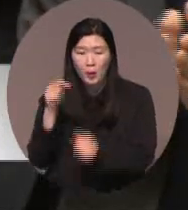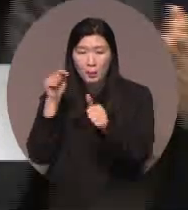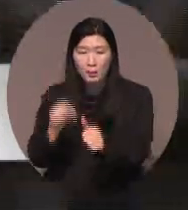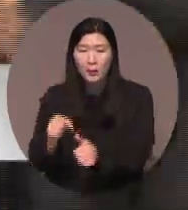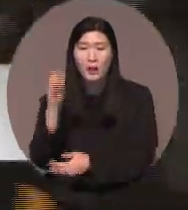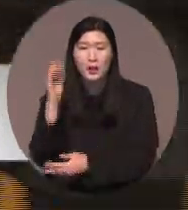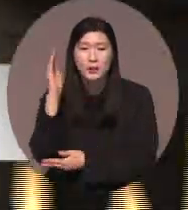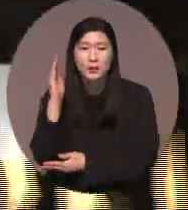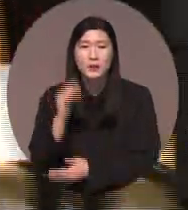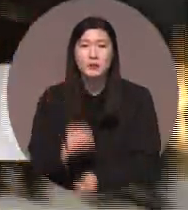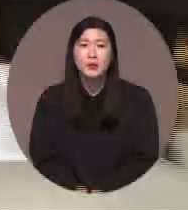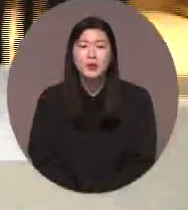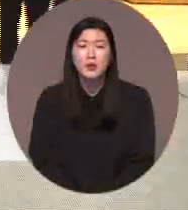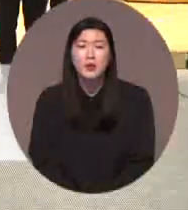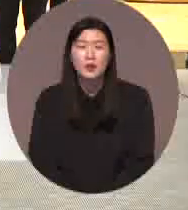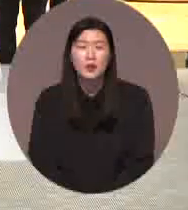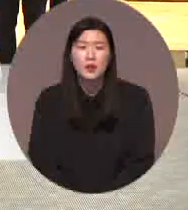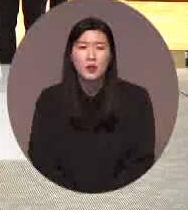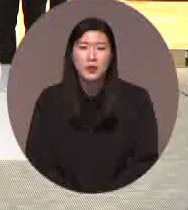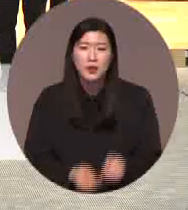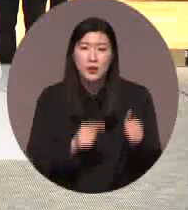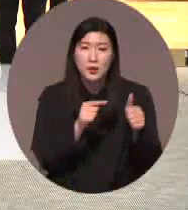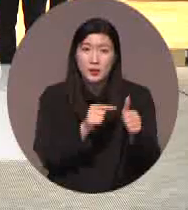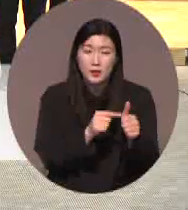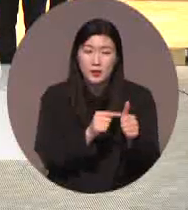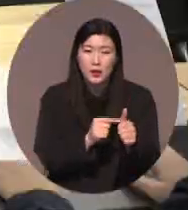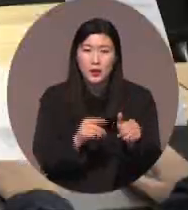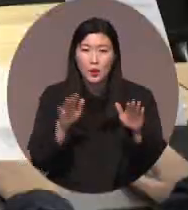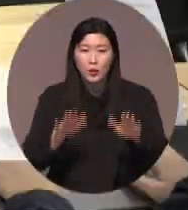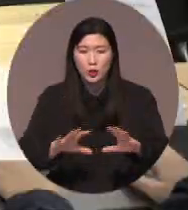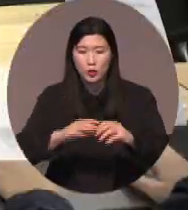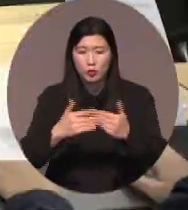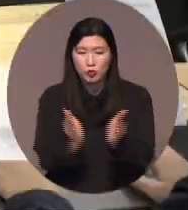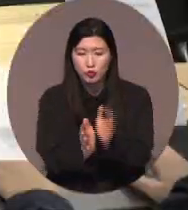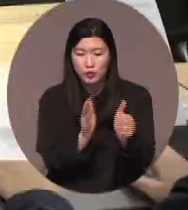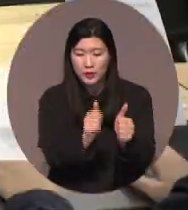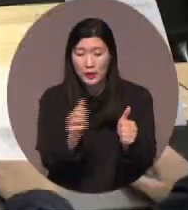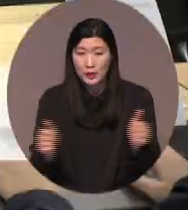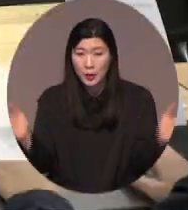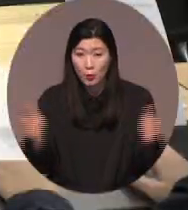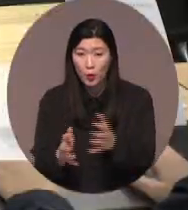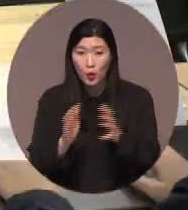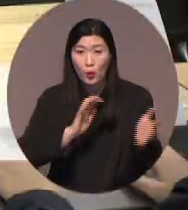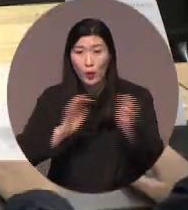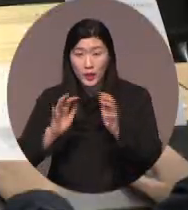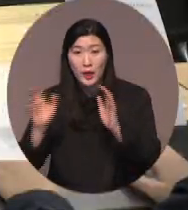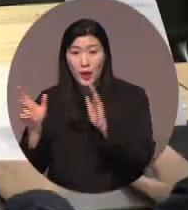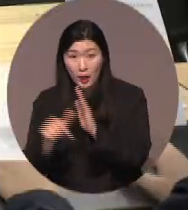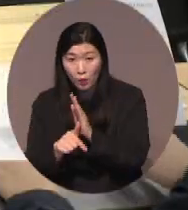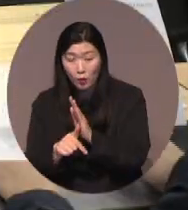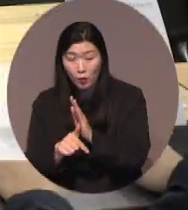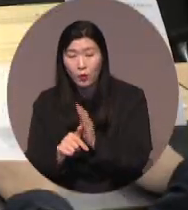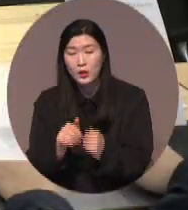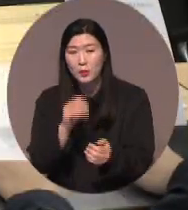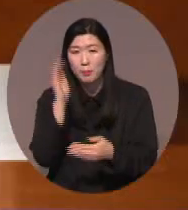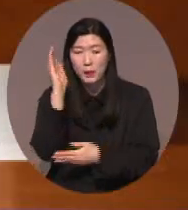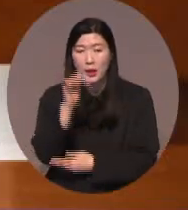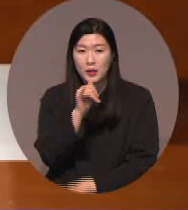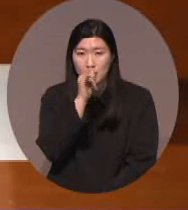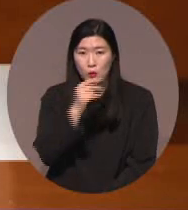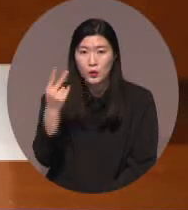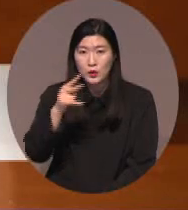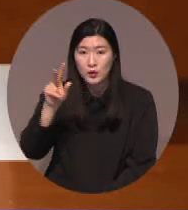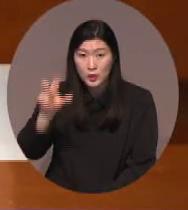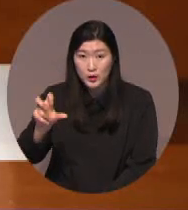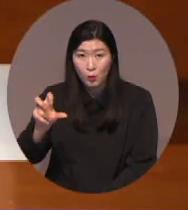검토하라고 지시했습니다 김태음 지사는 신곡 원장회의에서 이같이 말하고 오는 2025년 말에